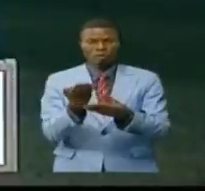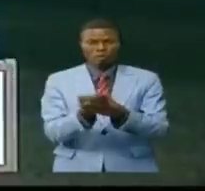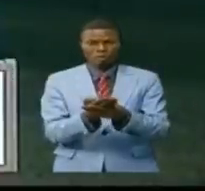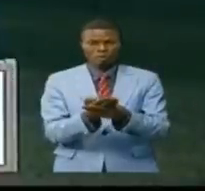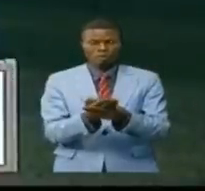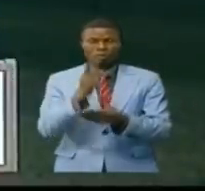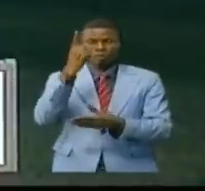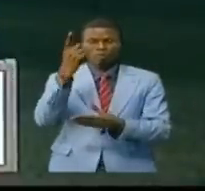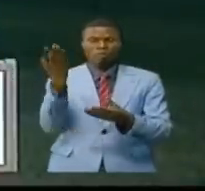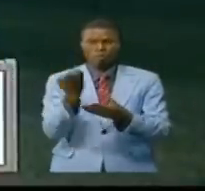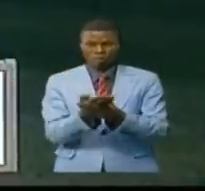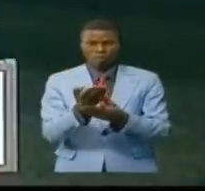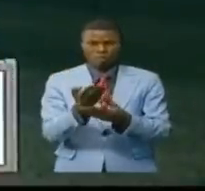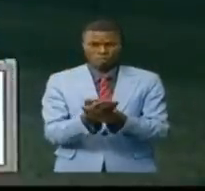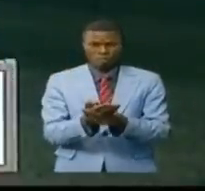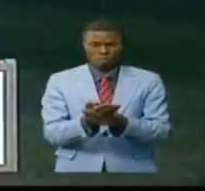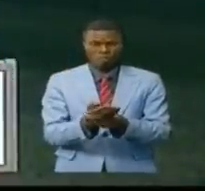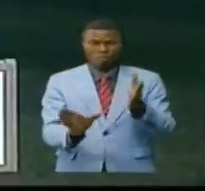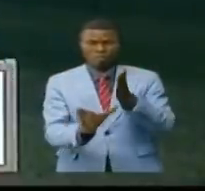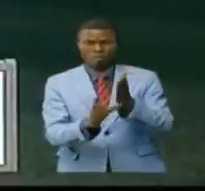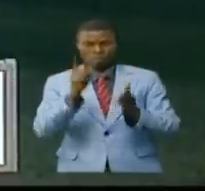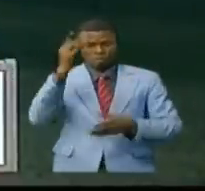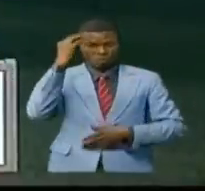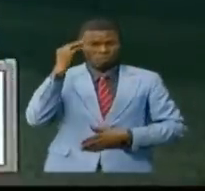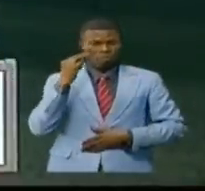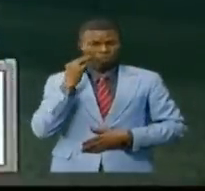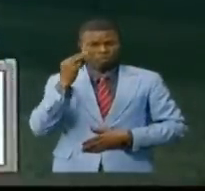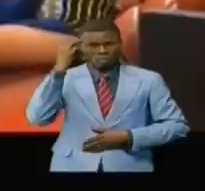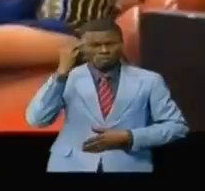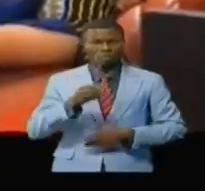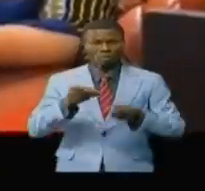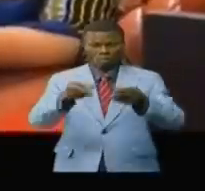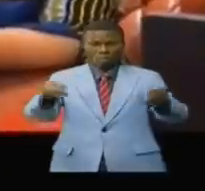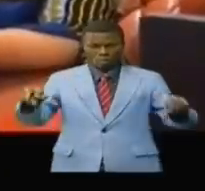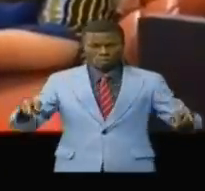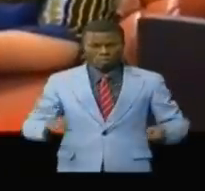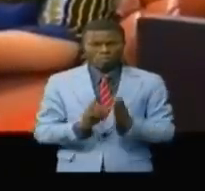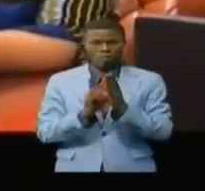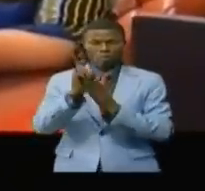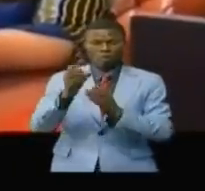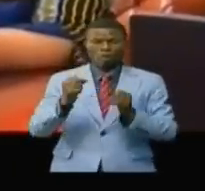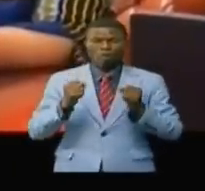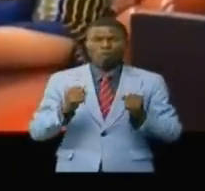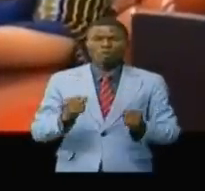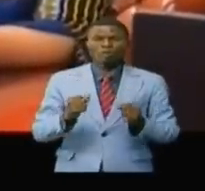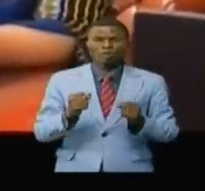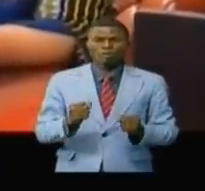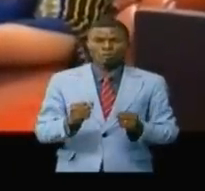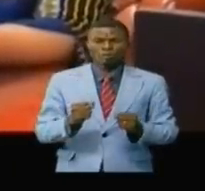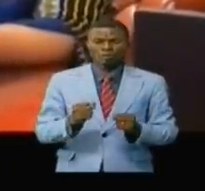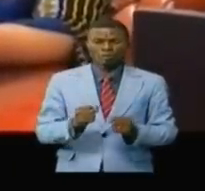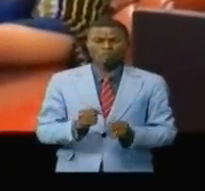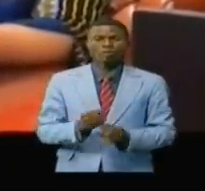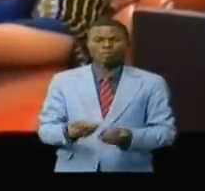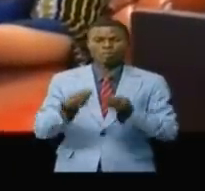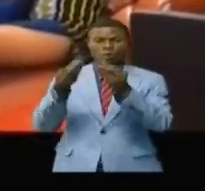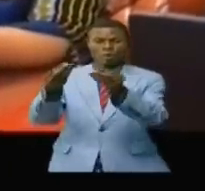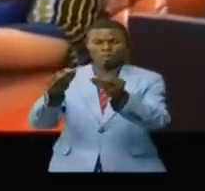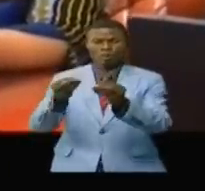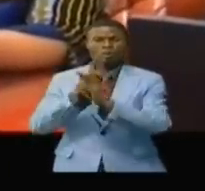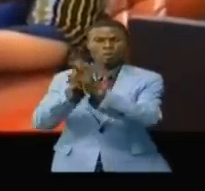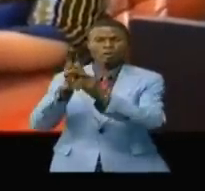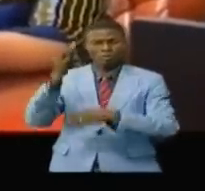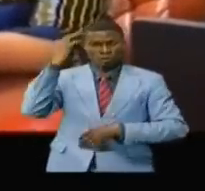un dossier, la vice-première ministre, ministre de l'Environnement et Développement durable, a présenté au